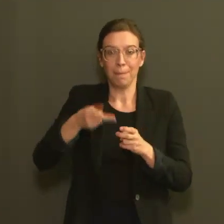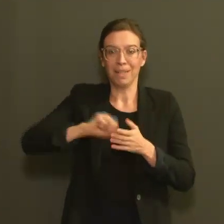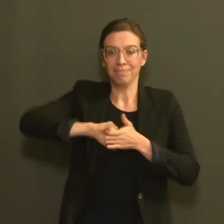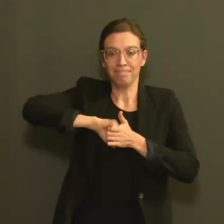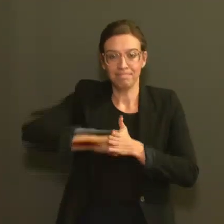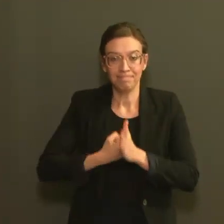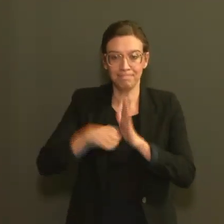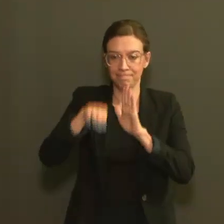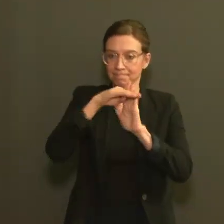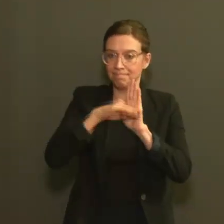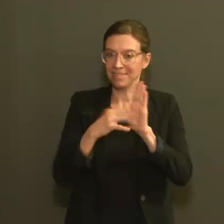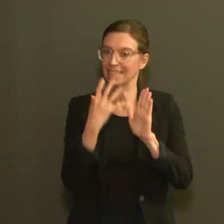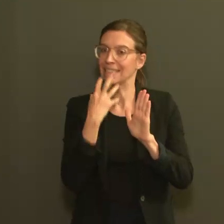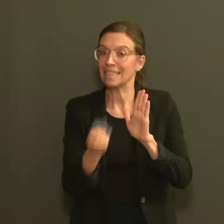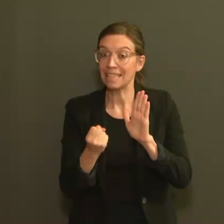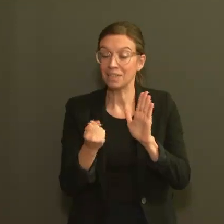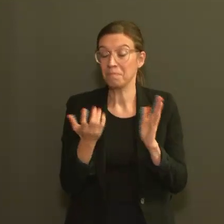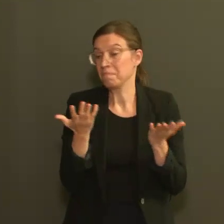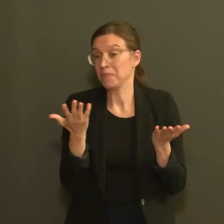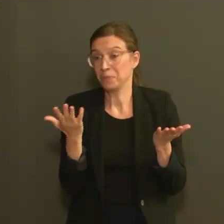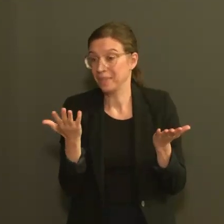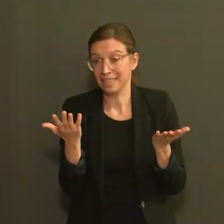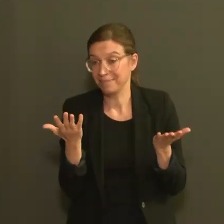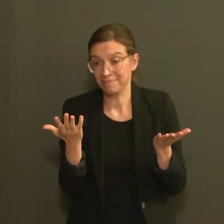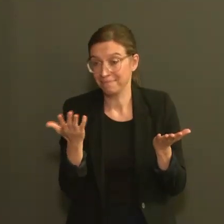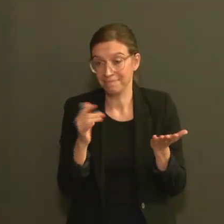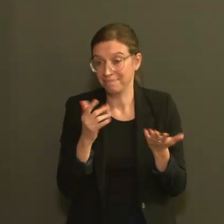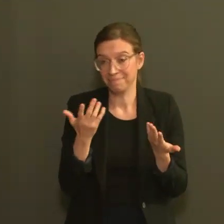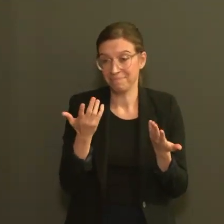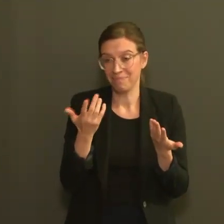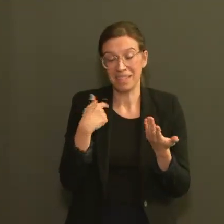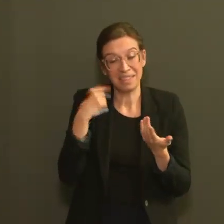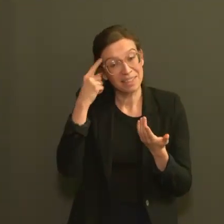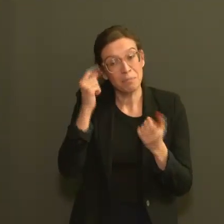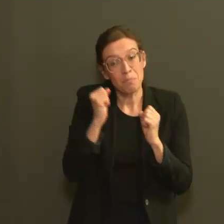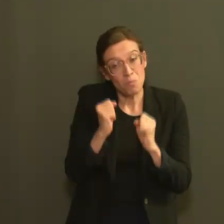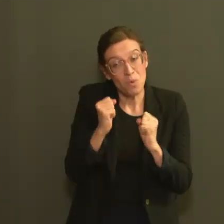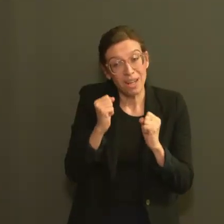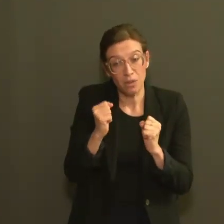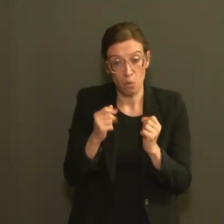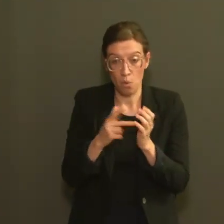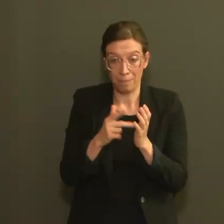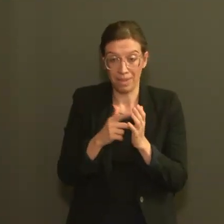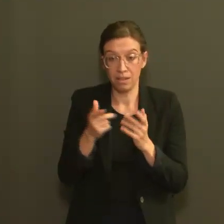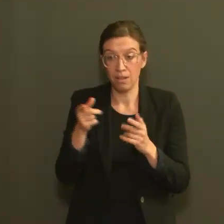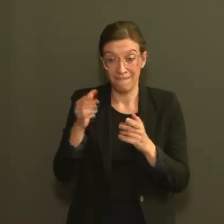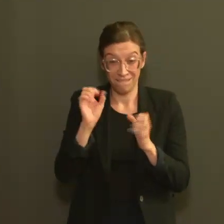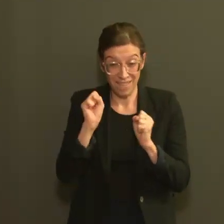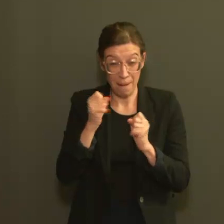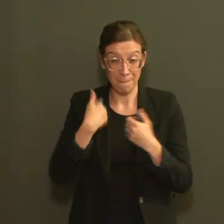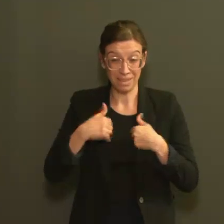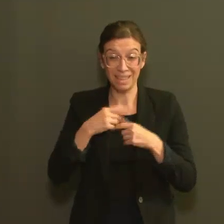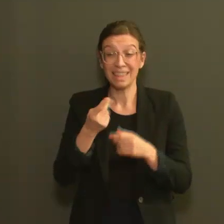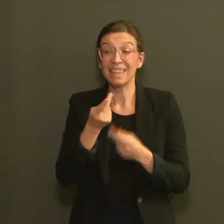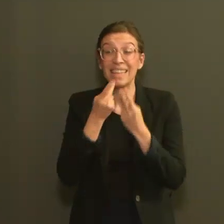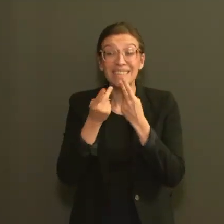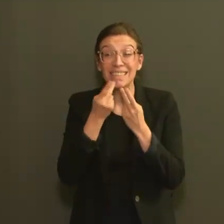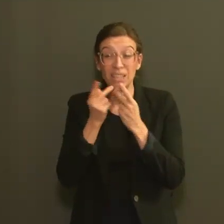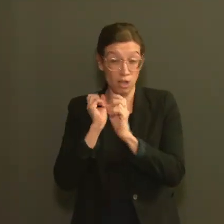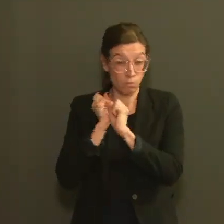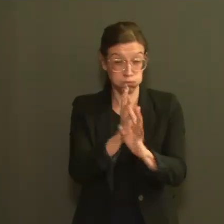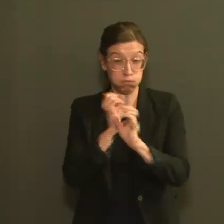van de testcapaciteit. Momenteel is bijna 1 op 5 van de testen in Brussel positief.